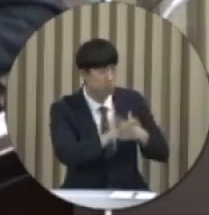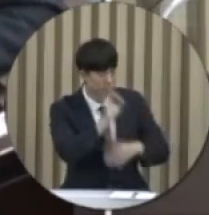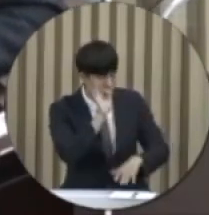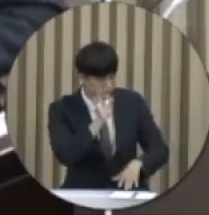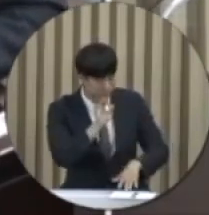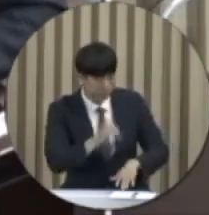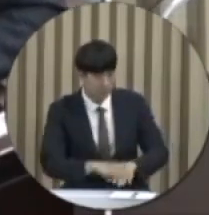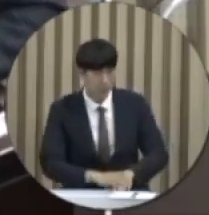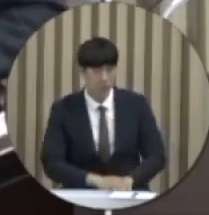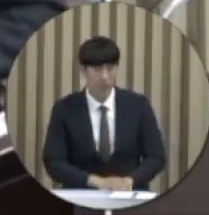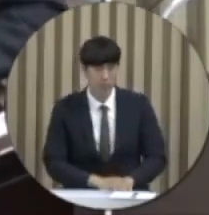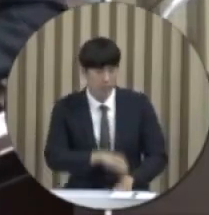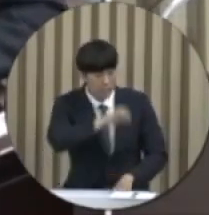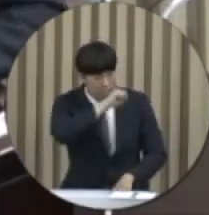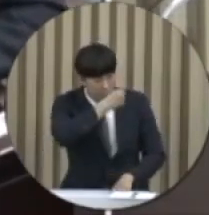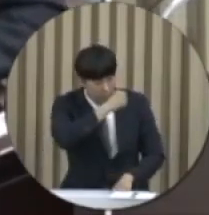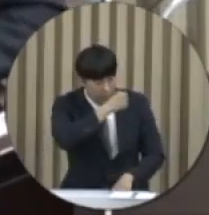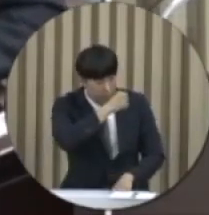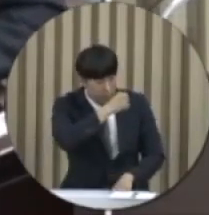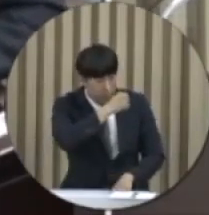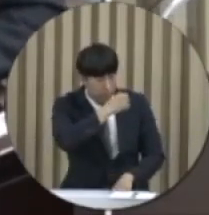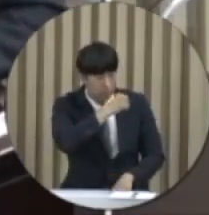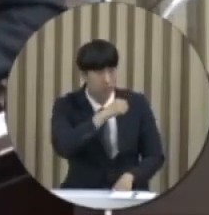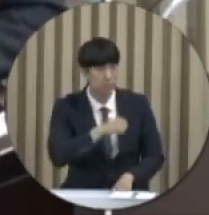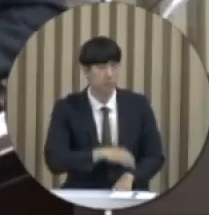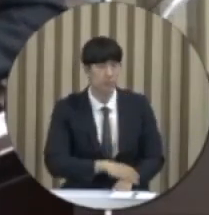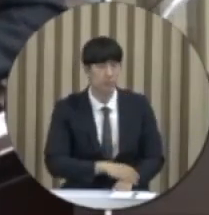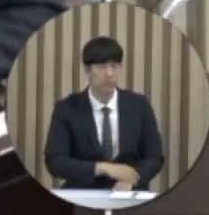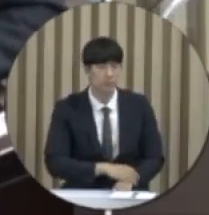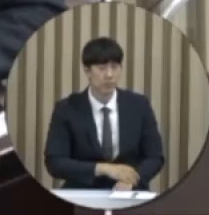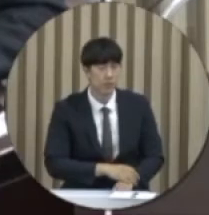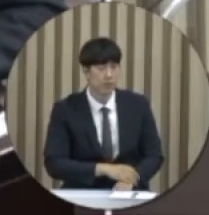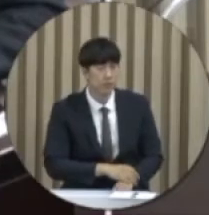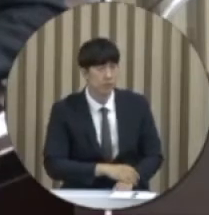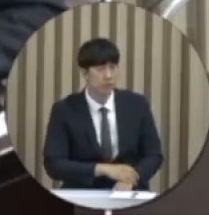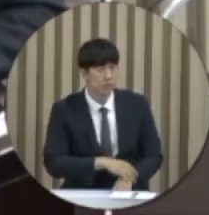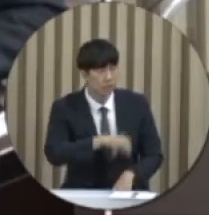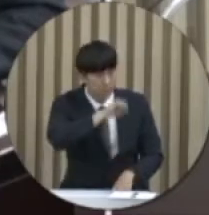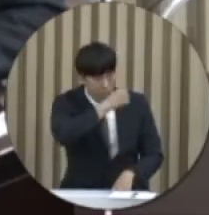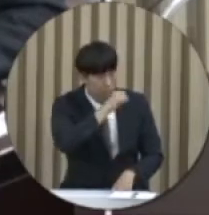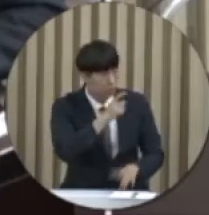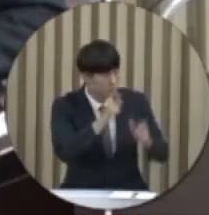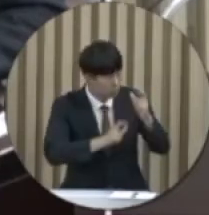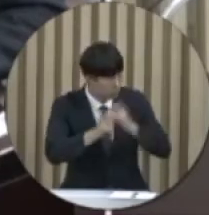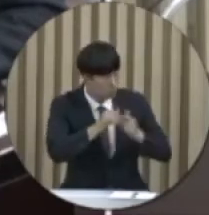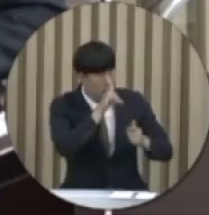그러면 예산은 이해 추경에 용역비를 담는 거로 이해하면 될까요?